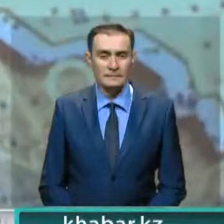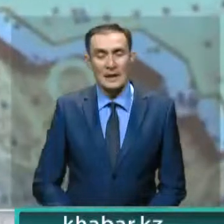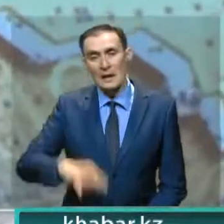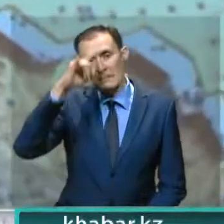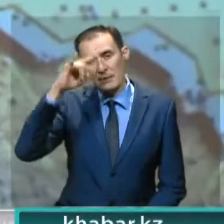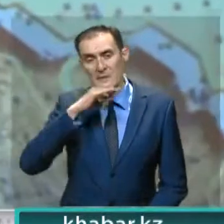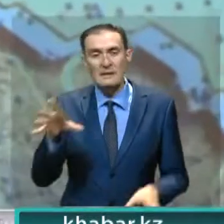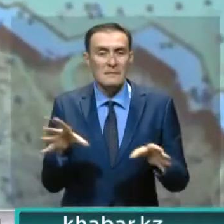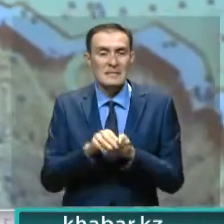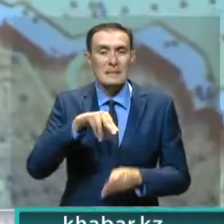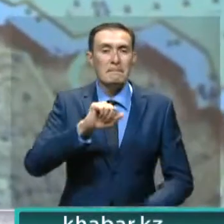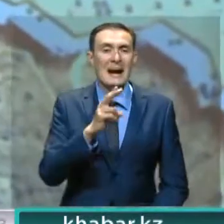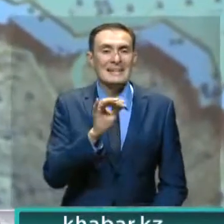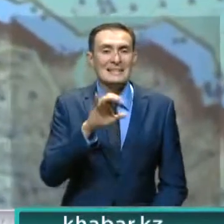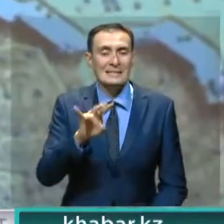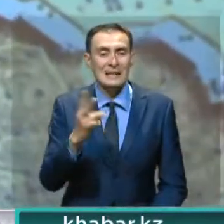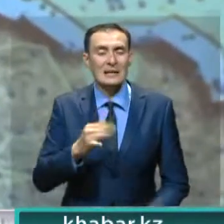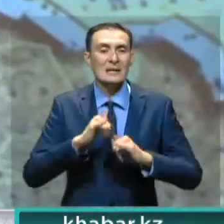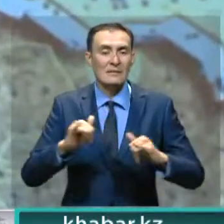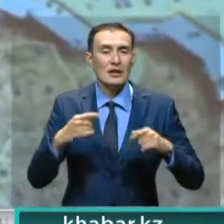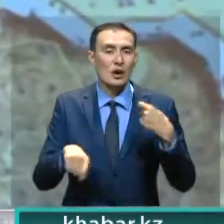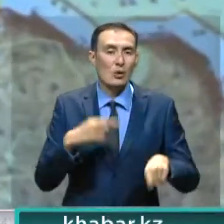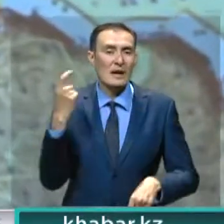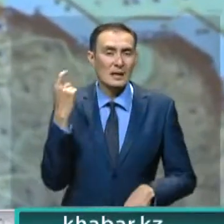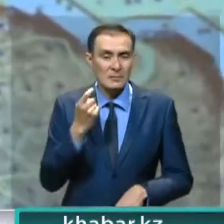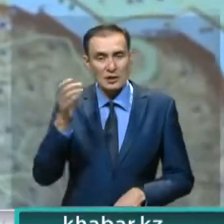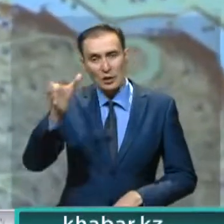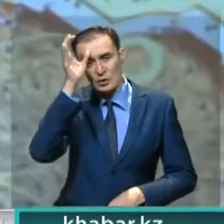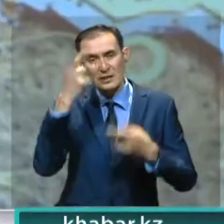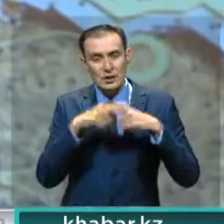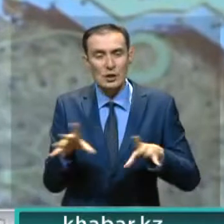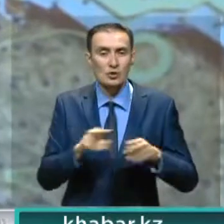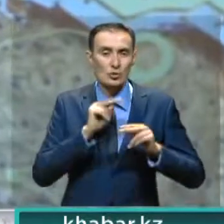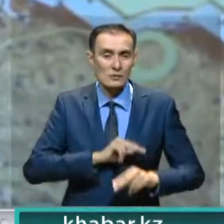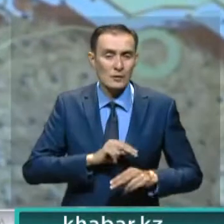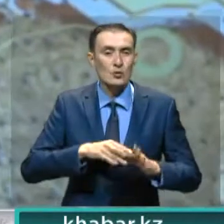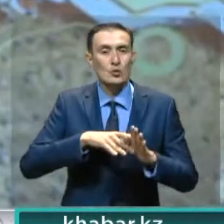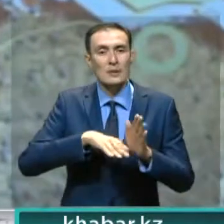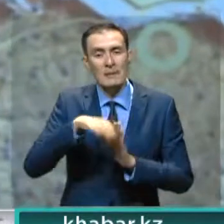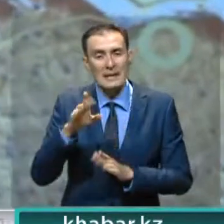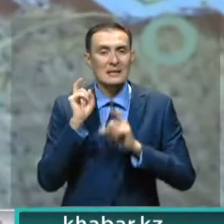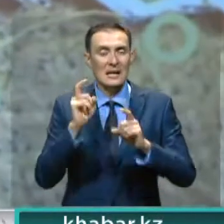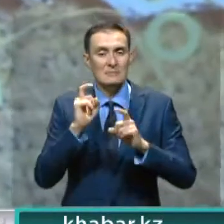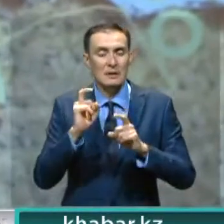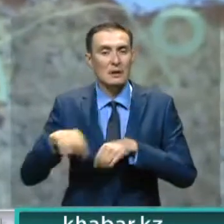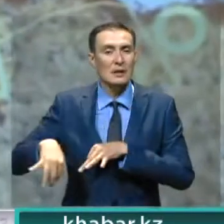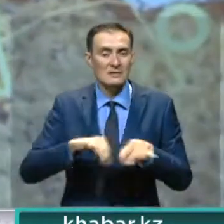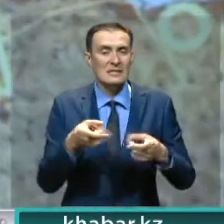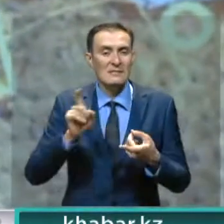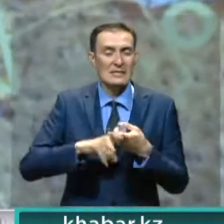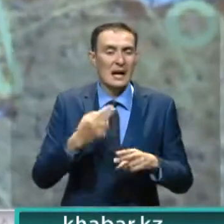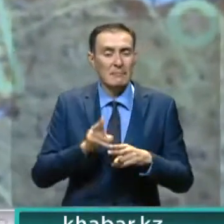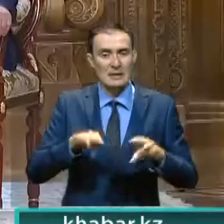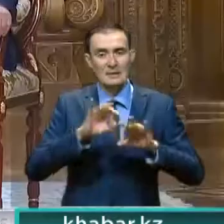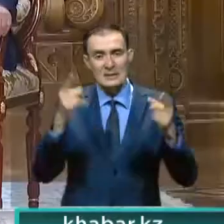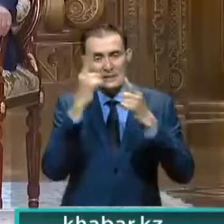казахстану и пакистану необходимо расширять торгово-экономическое научно-техническое сотрудничество и укреплять транспортно-логистические связи об этом